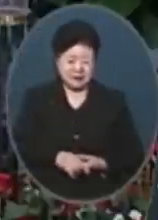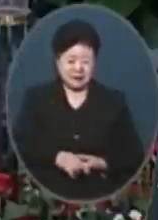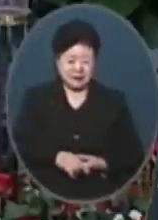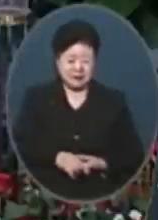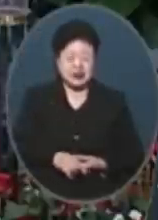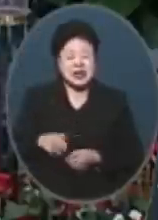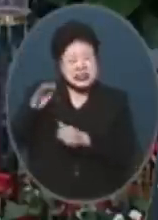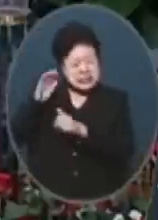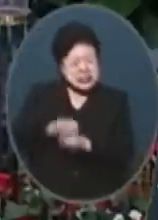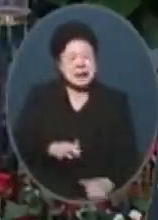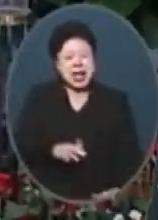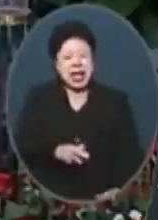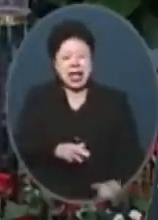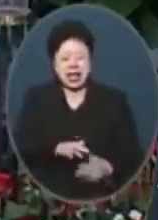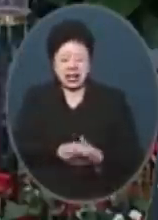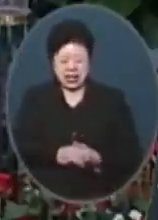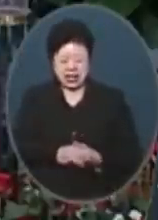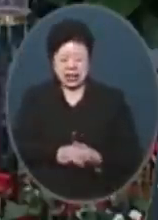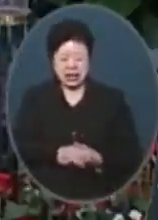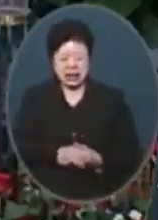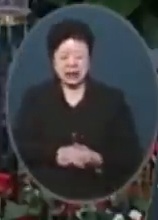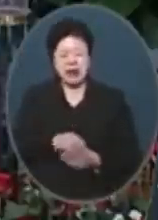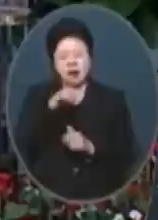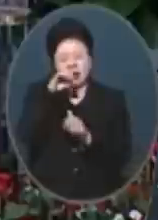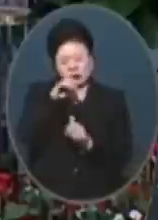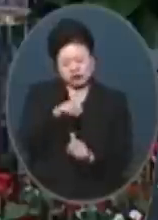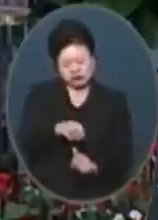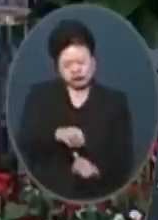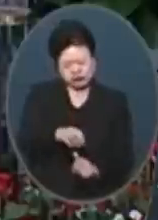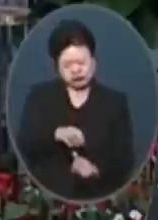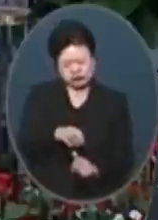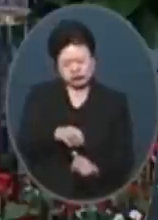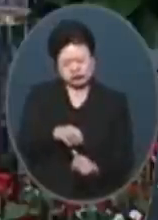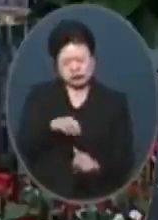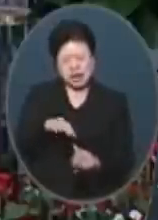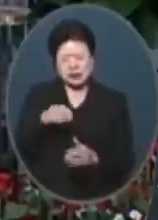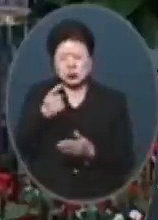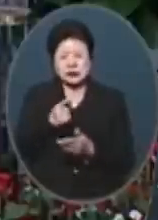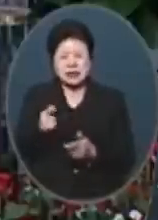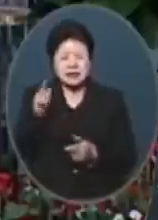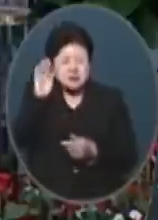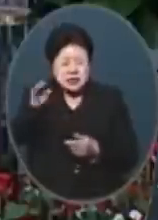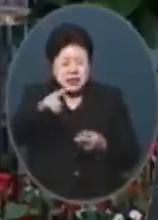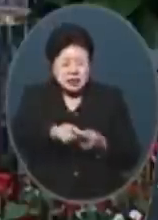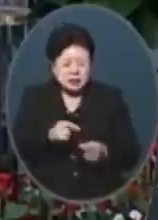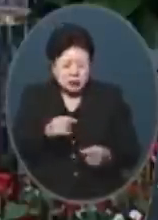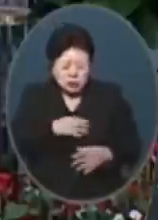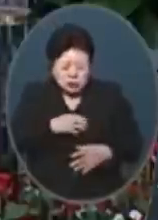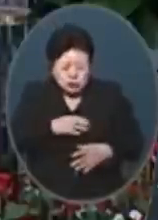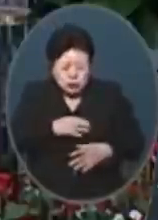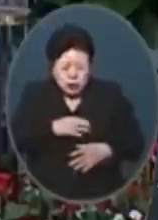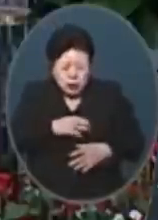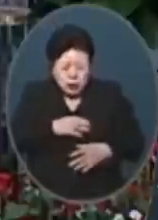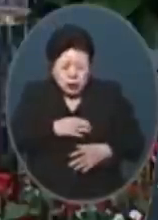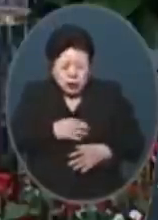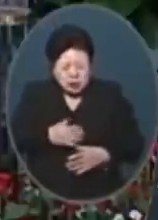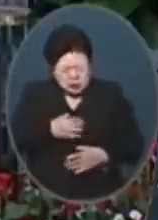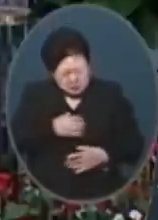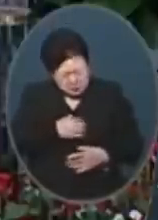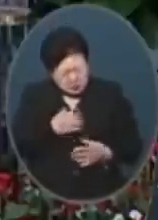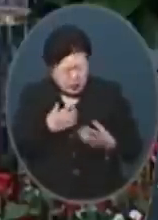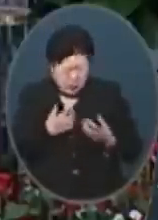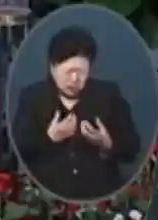실패에 묶여 있거나 아직 오지 않은 미래를 두려워하면서 근심과